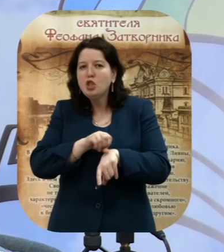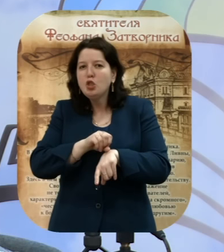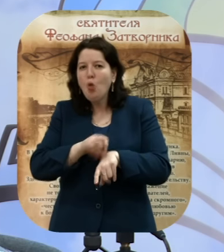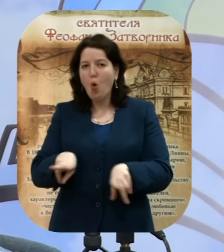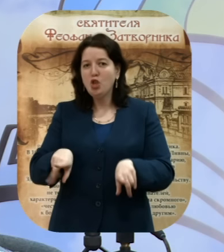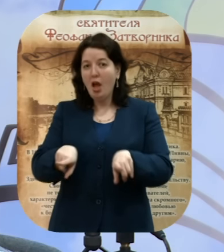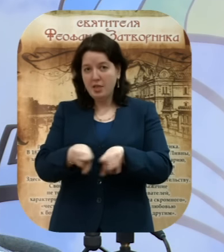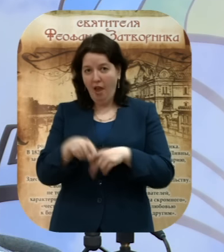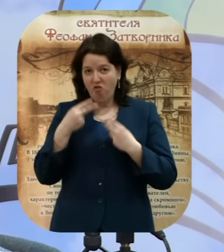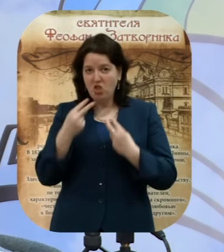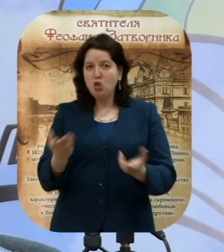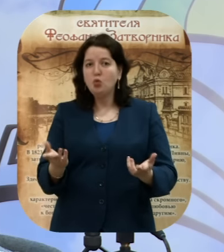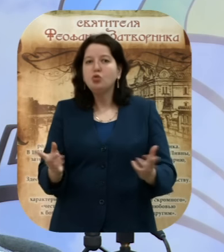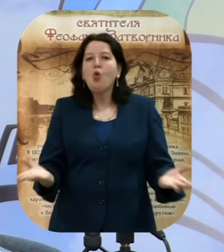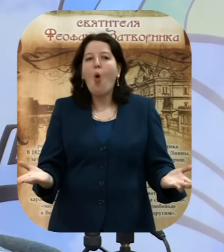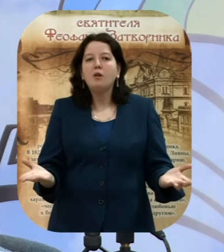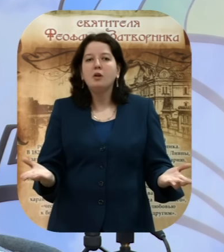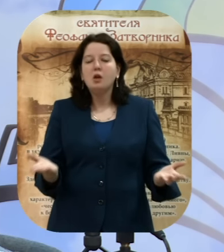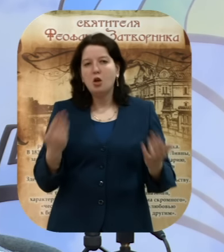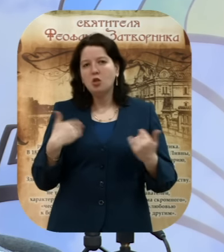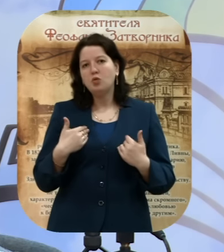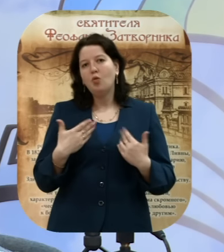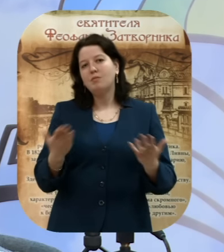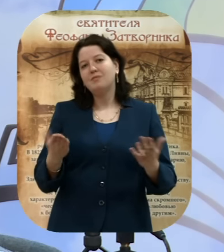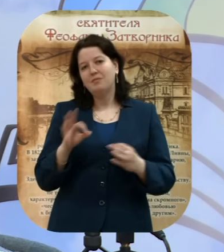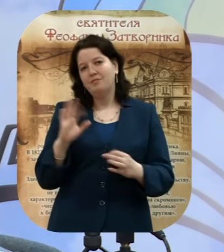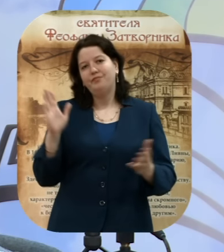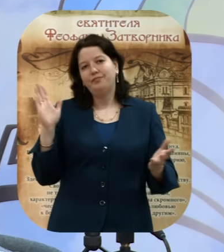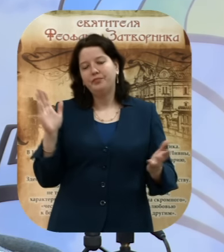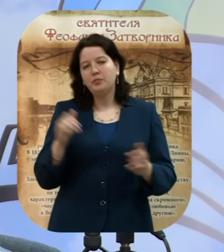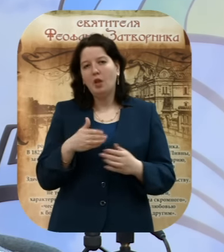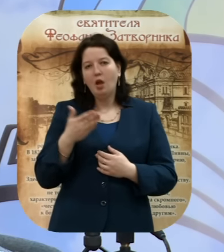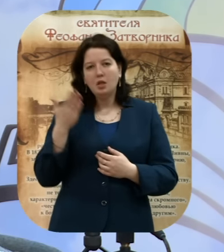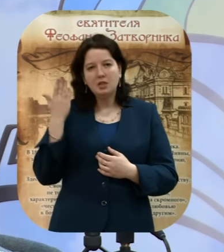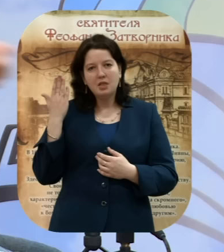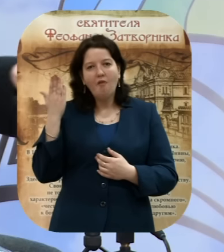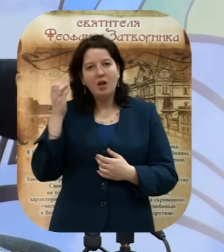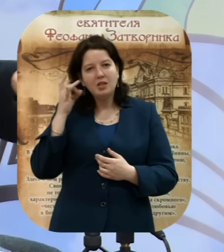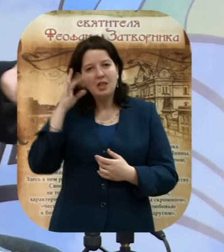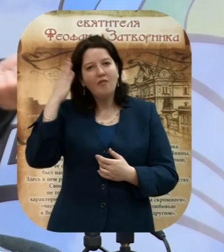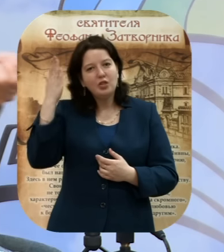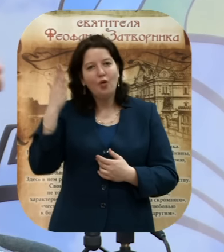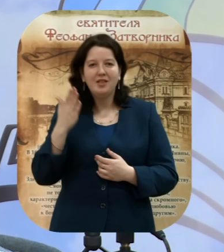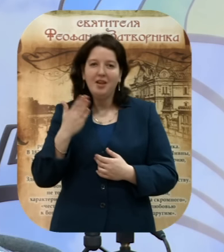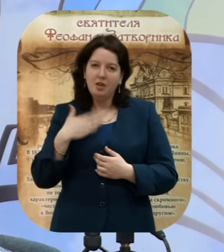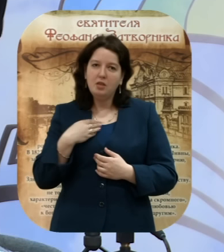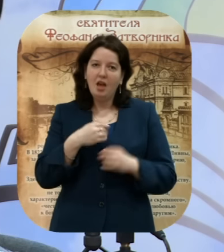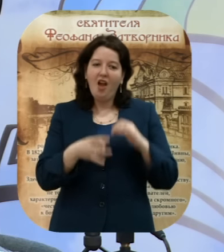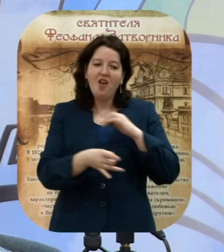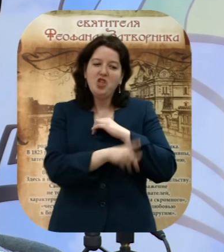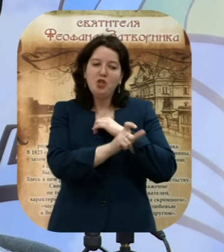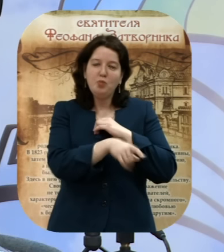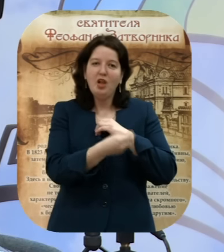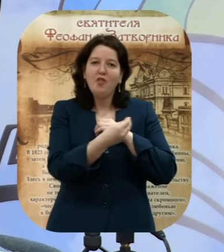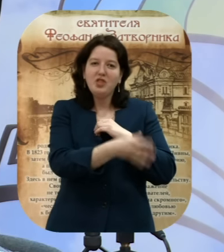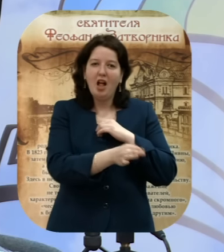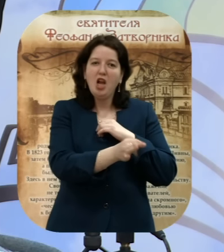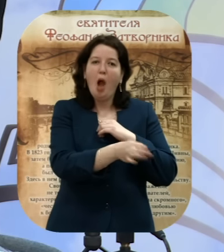я здесь даже вижу. Ну, слава тебе, Господи. Вот я дал копейку нищему. Господи, давай-ка мне